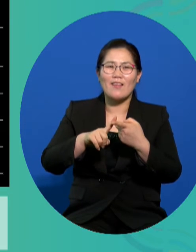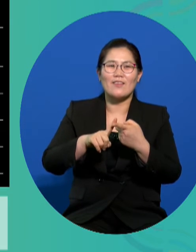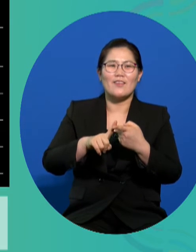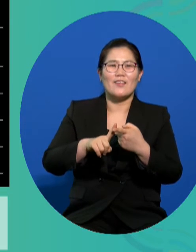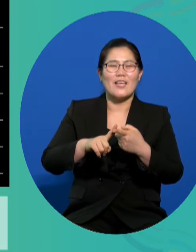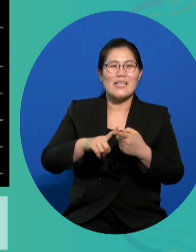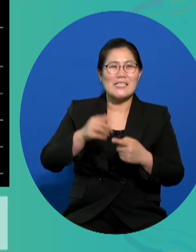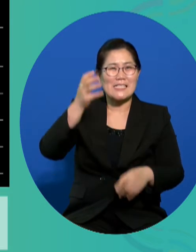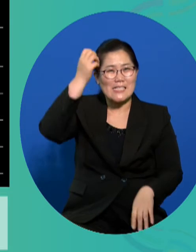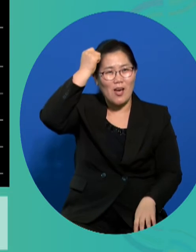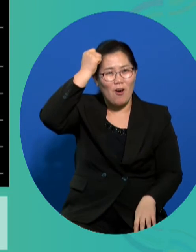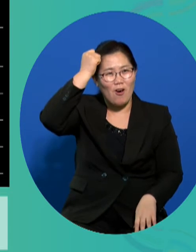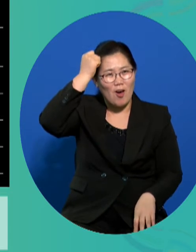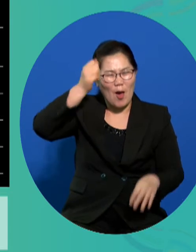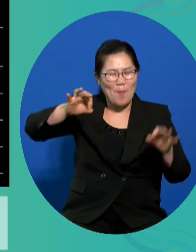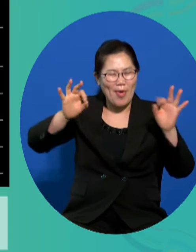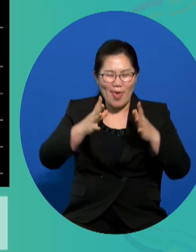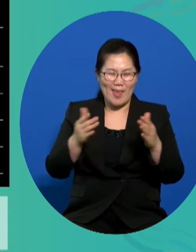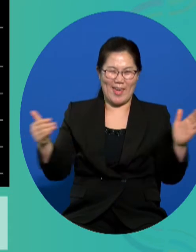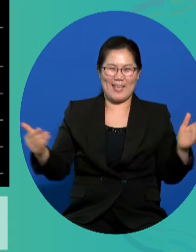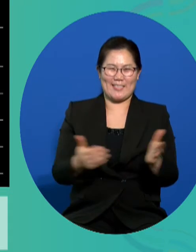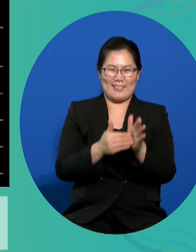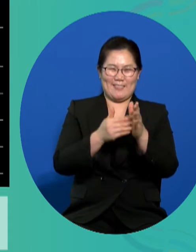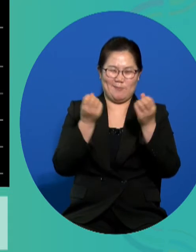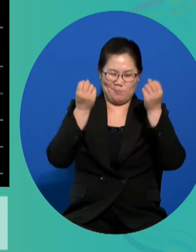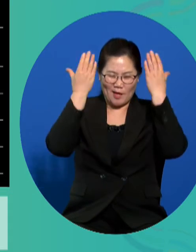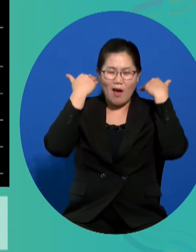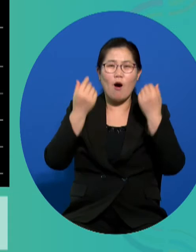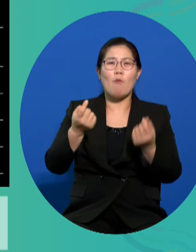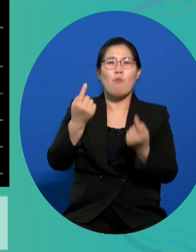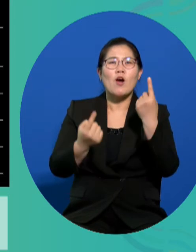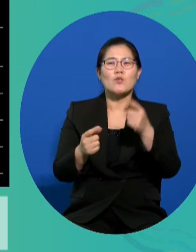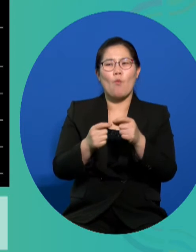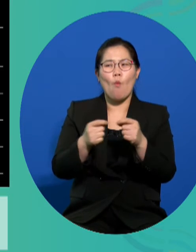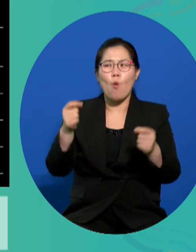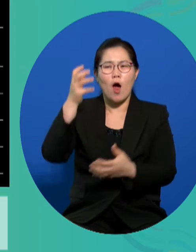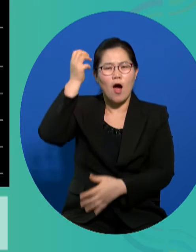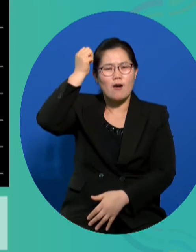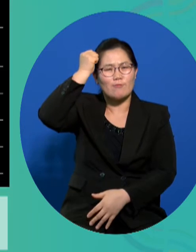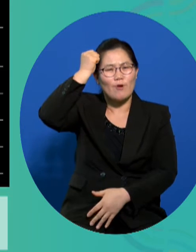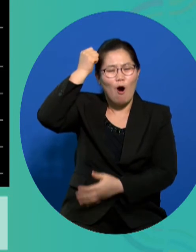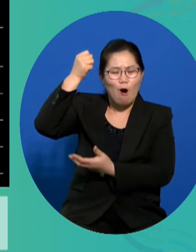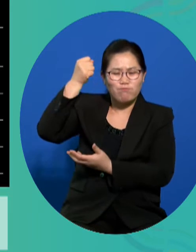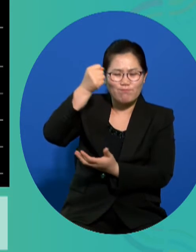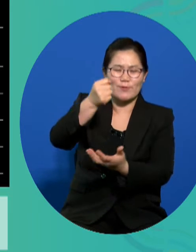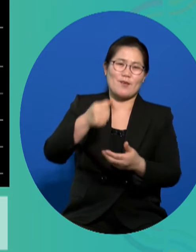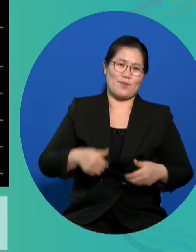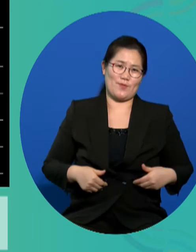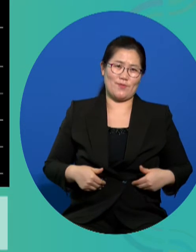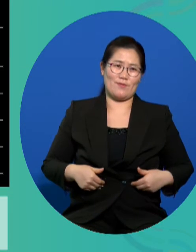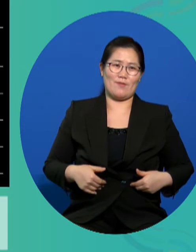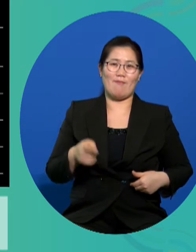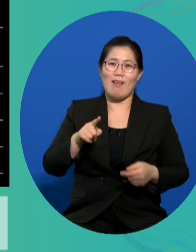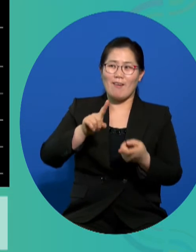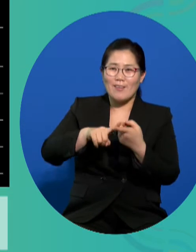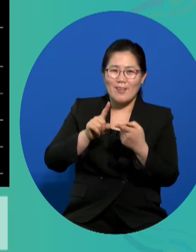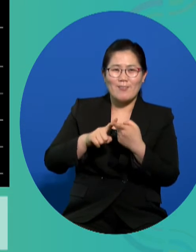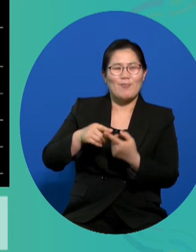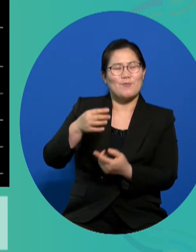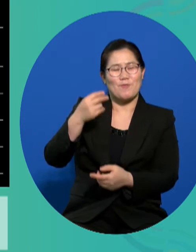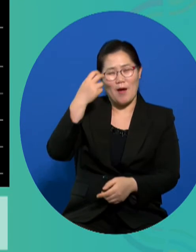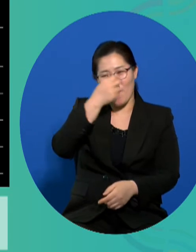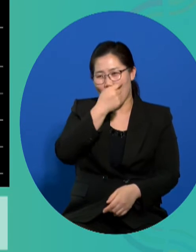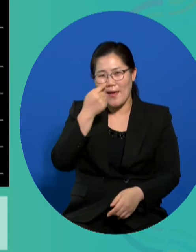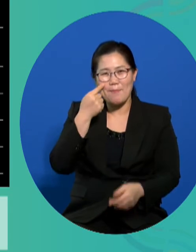아니라 장기적으로 어떤 영향을 줘야 되는데 그런 것들에 대한 검증이 좀 부족하다 이런 생각을